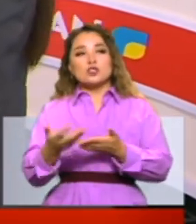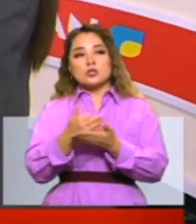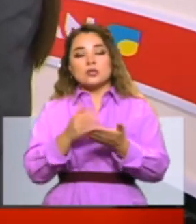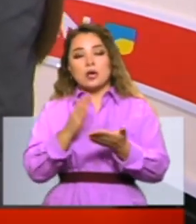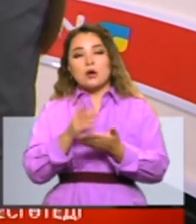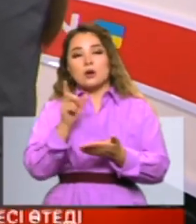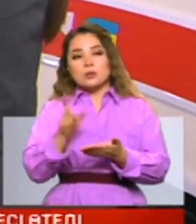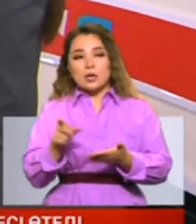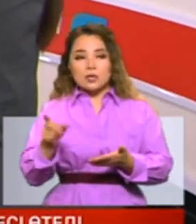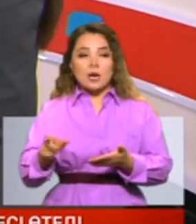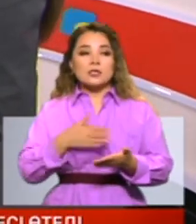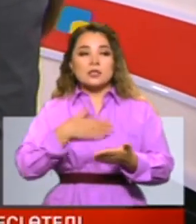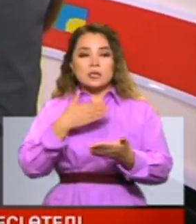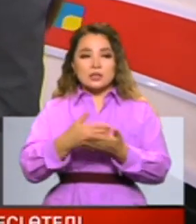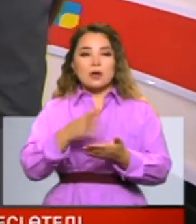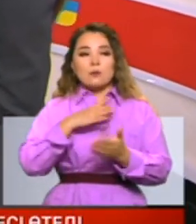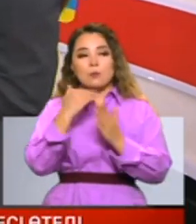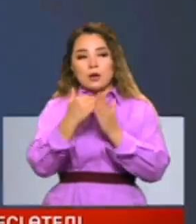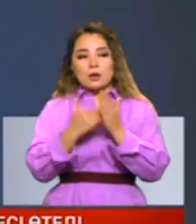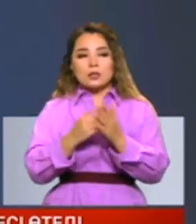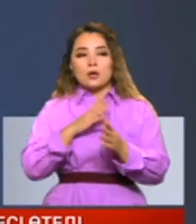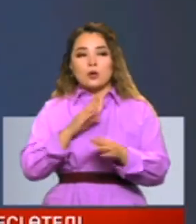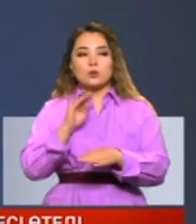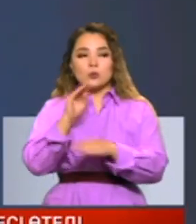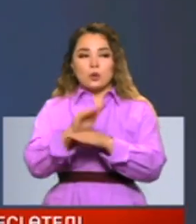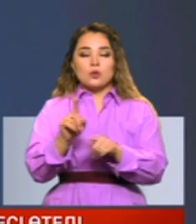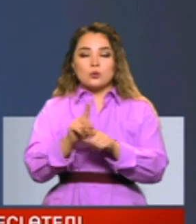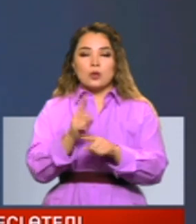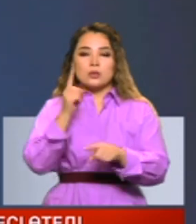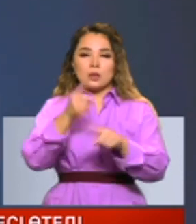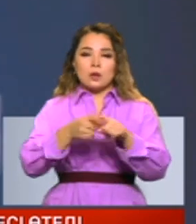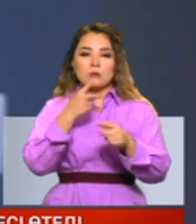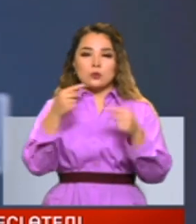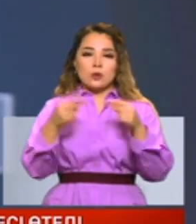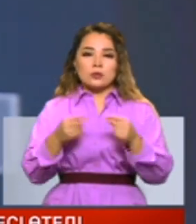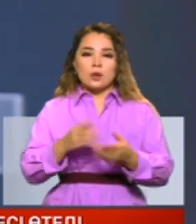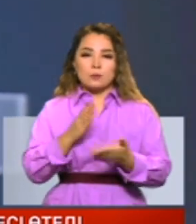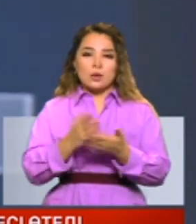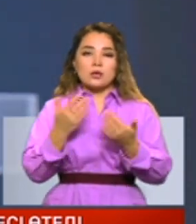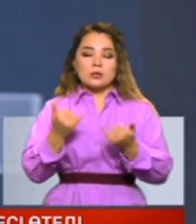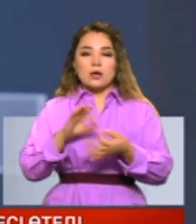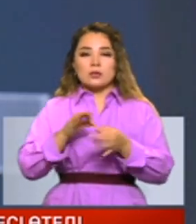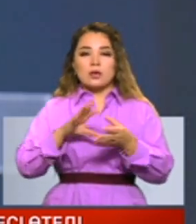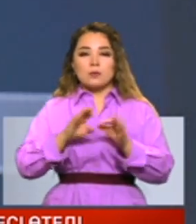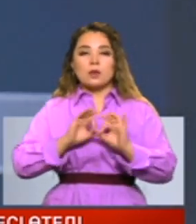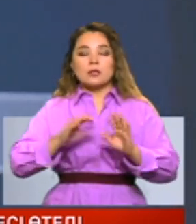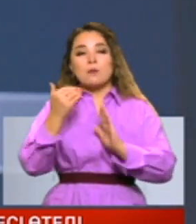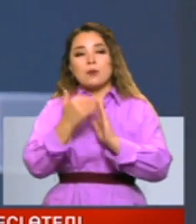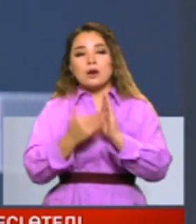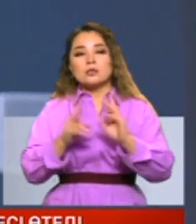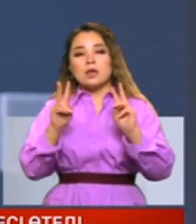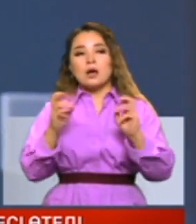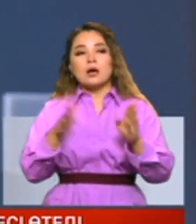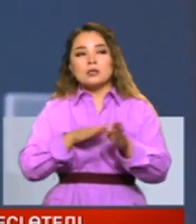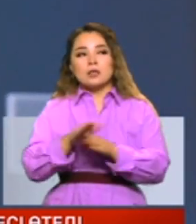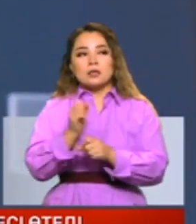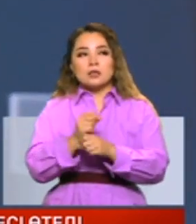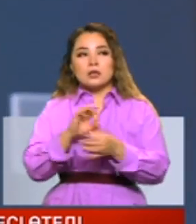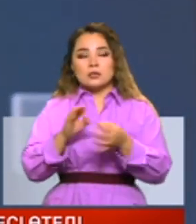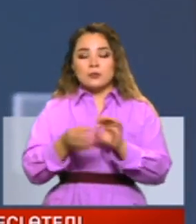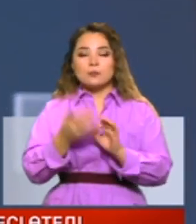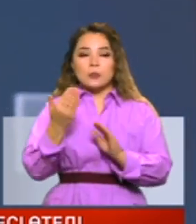жинақтаушы ерікті бағдарламаны қосуға тура келді. Я, осы бағдарлама жайында айта өтсеңіз, қалай жүзеге асады екі жетек